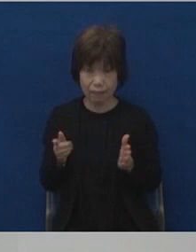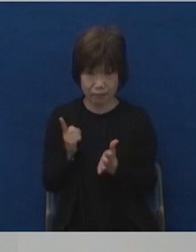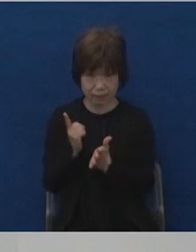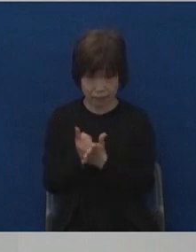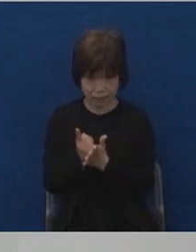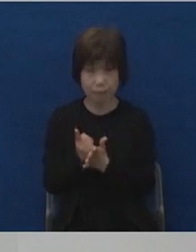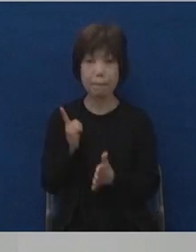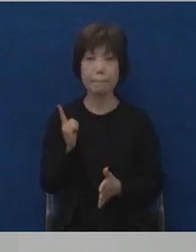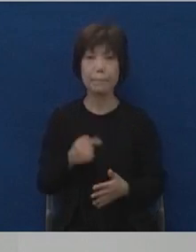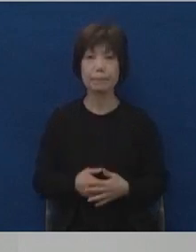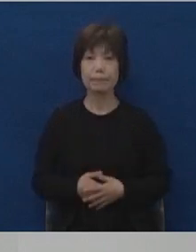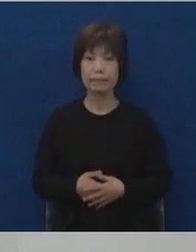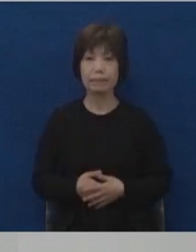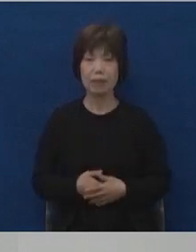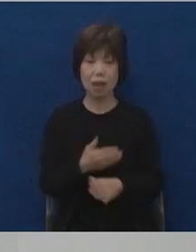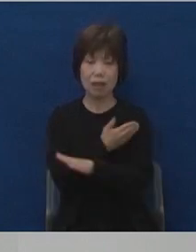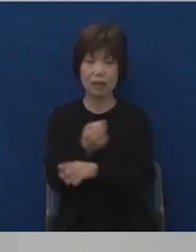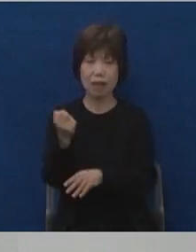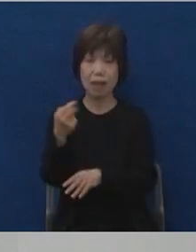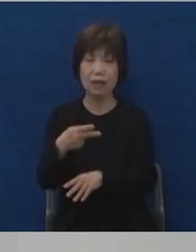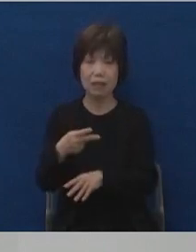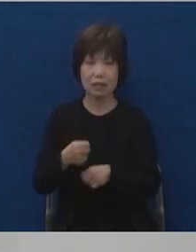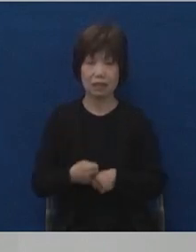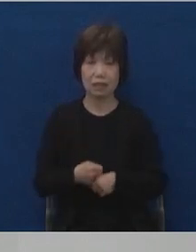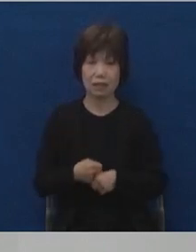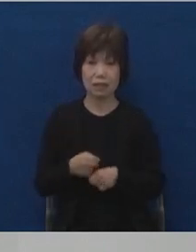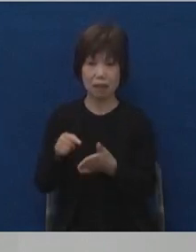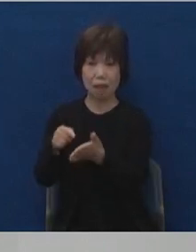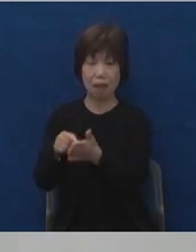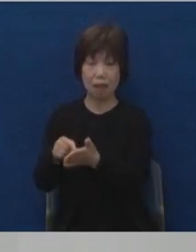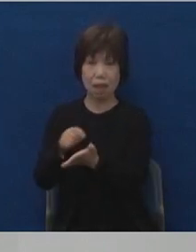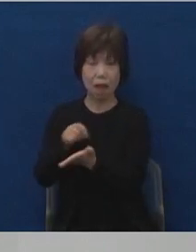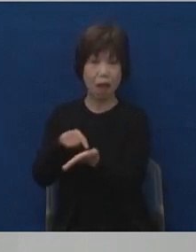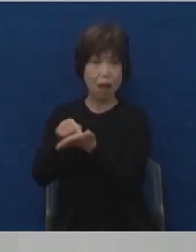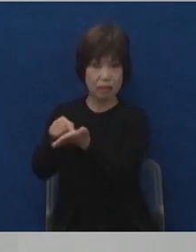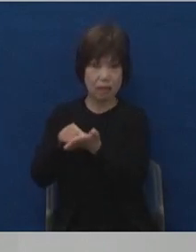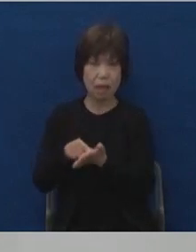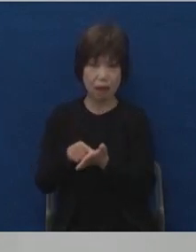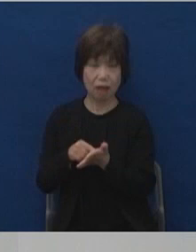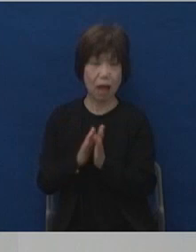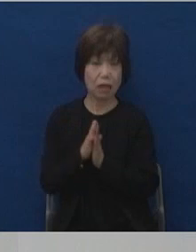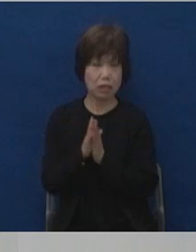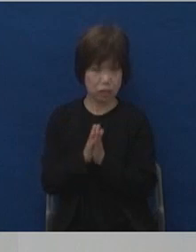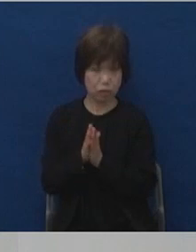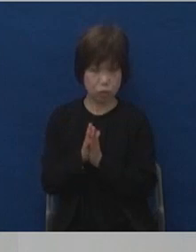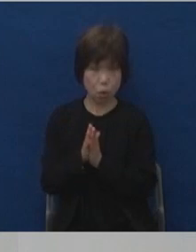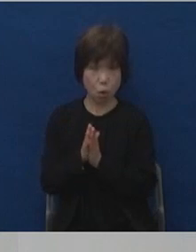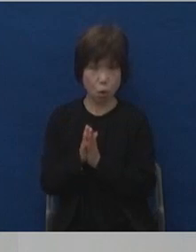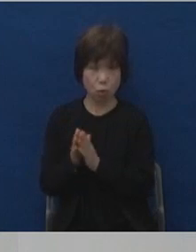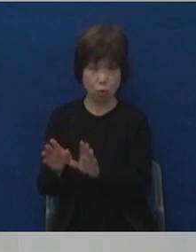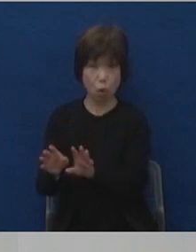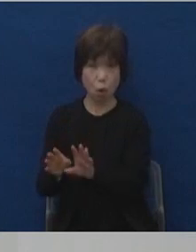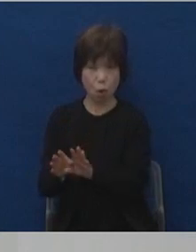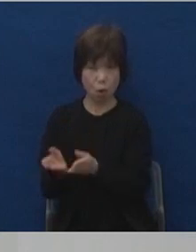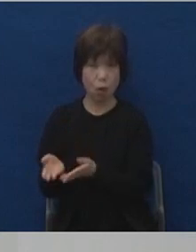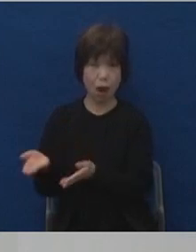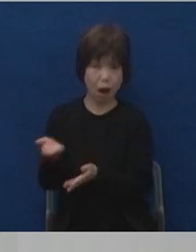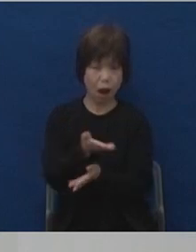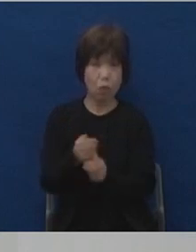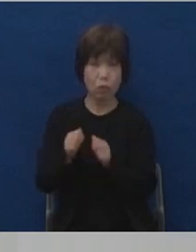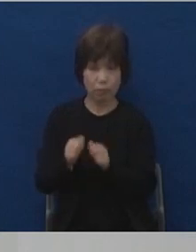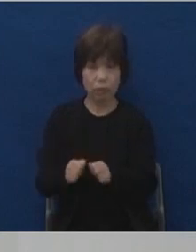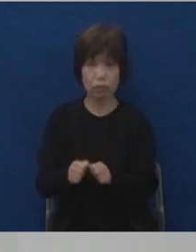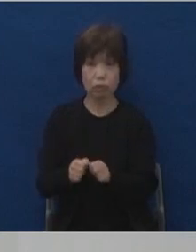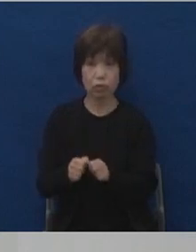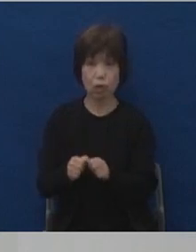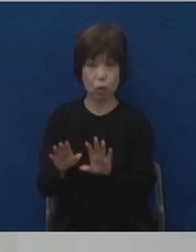します。日程第2、請願の付託及び陳情の開封を行います。本日受